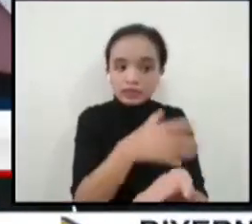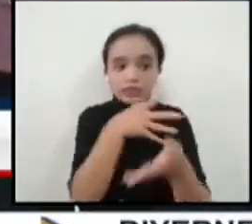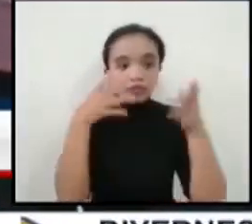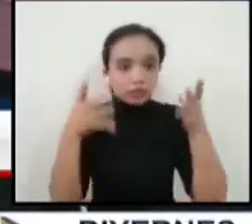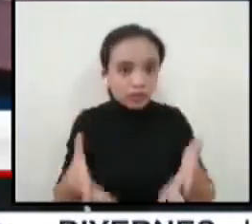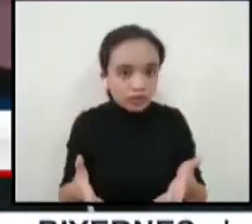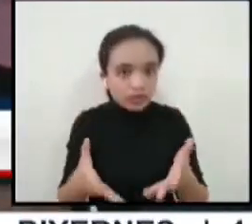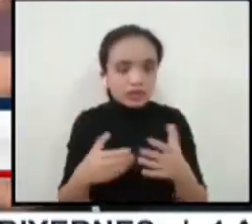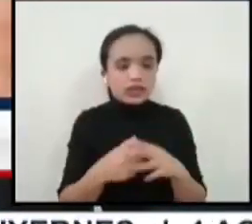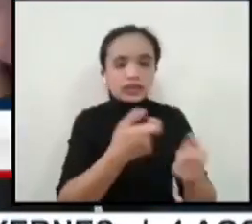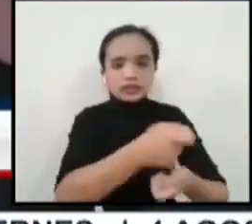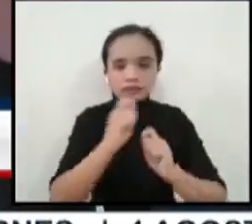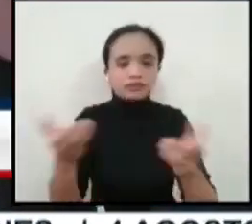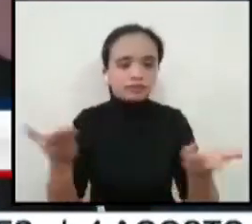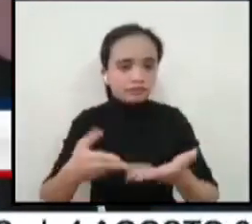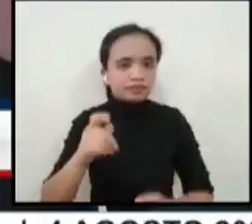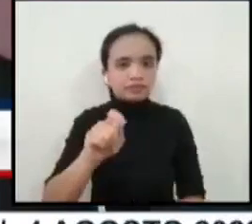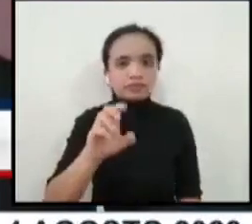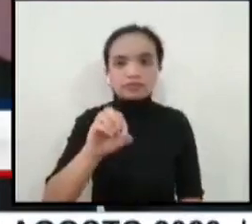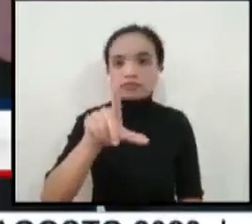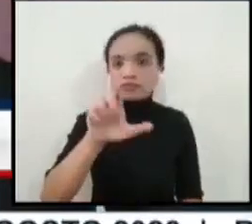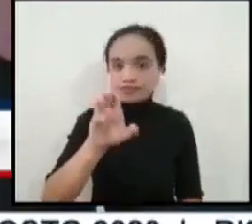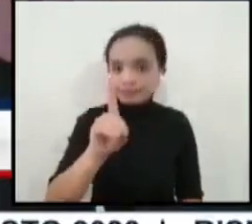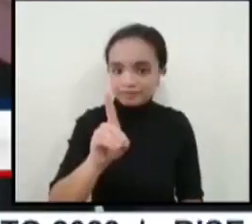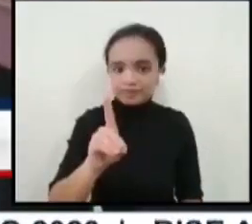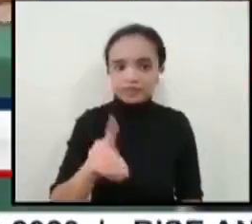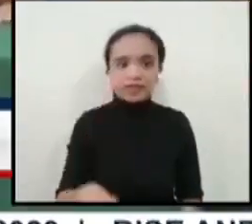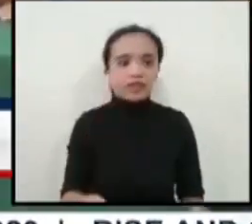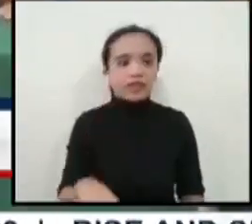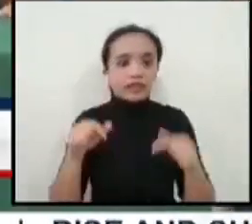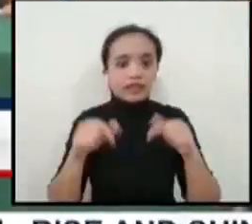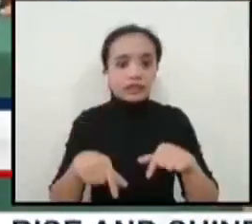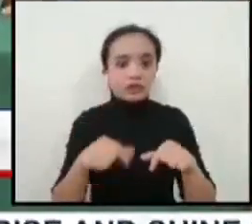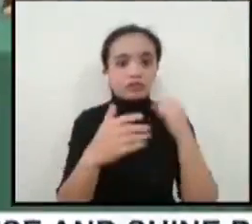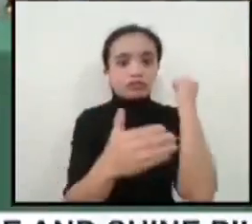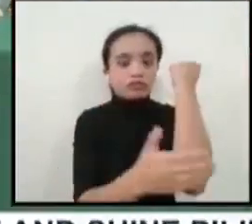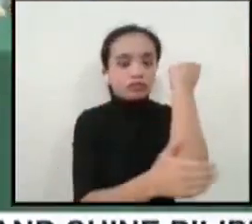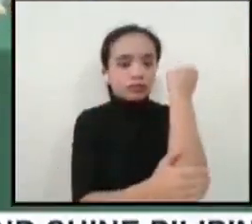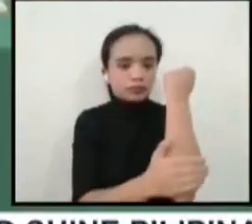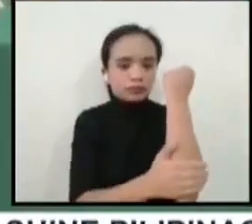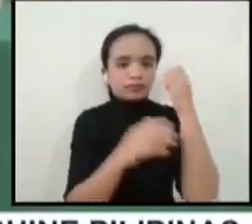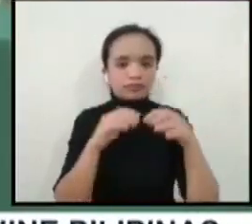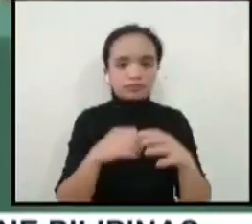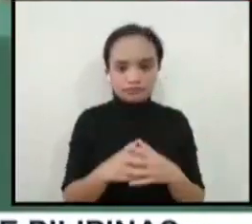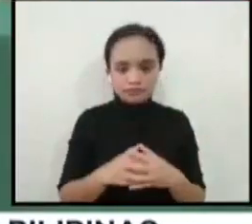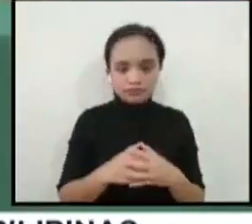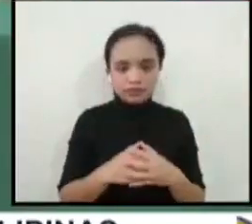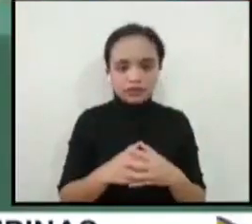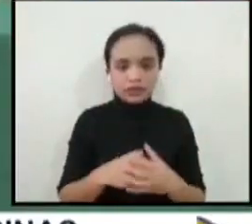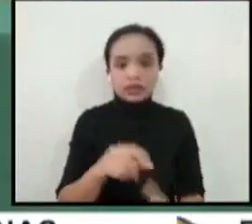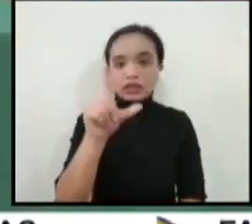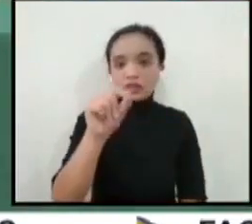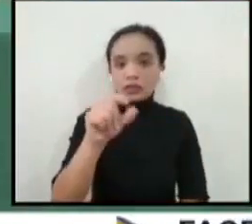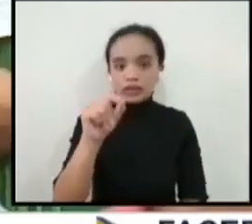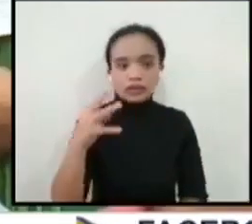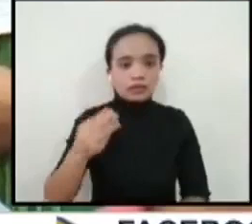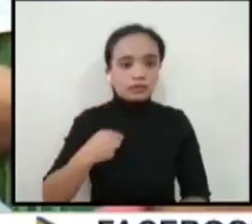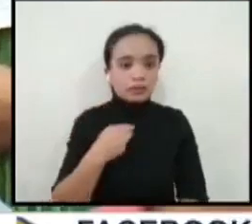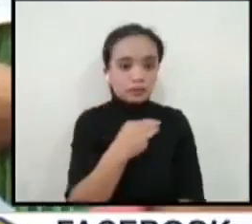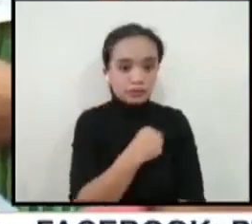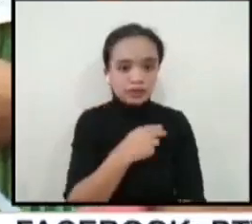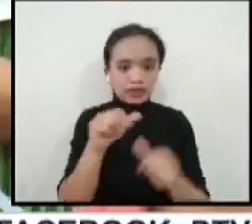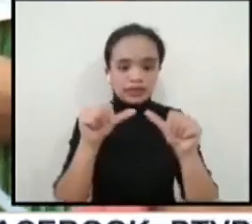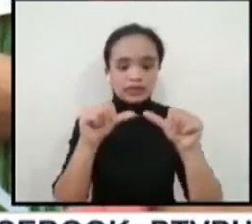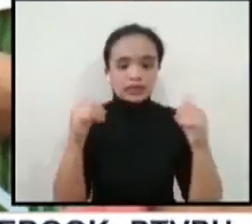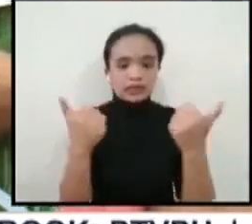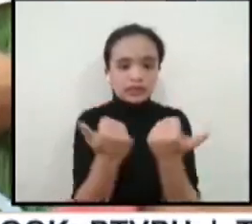in Toledo City with this bamboo initiative. Mahigit sa 20 ang mga miyembro ng asosasyon ang